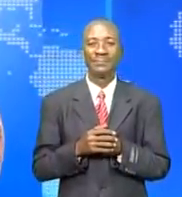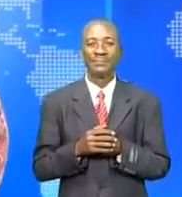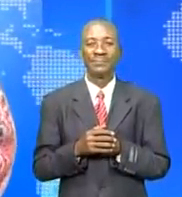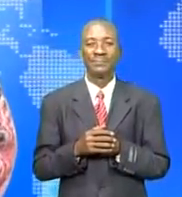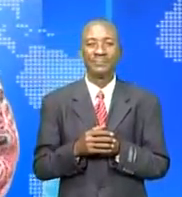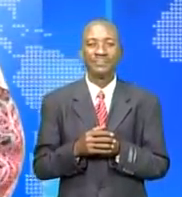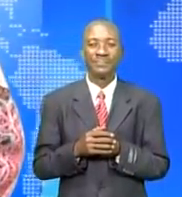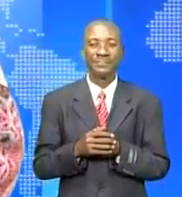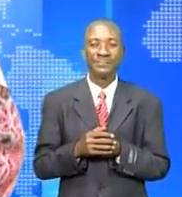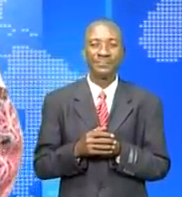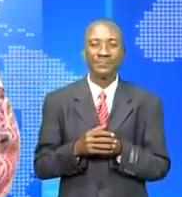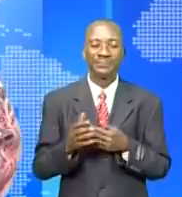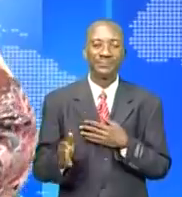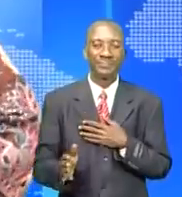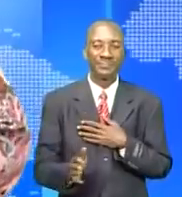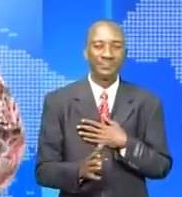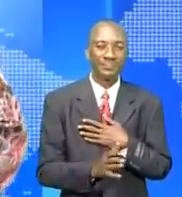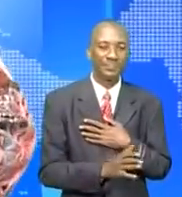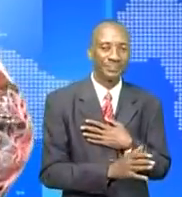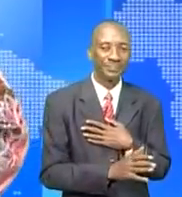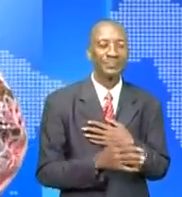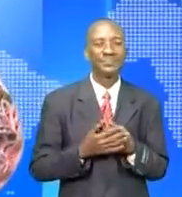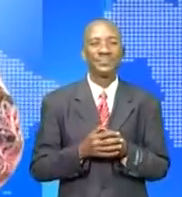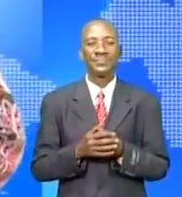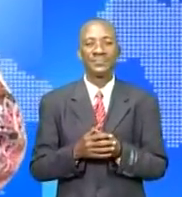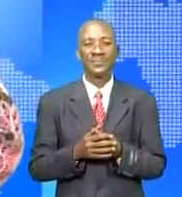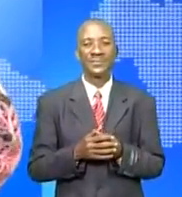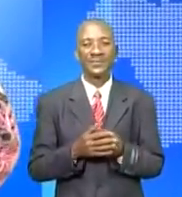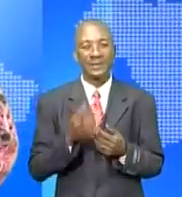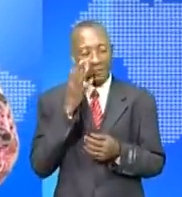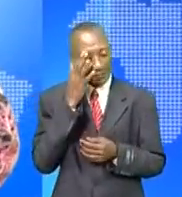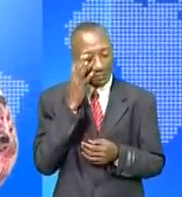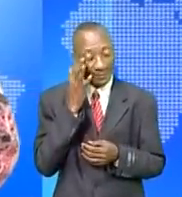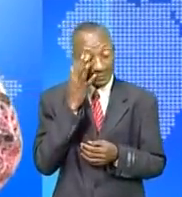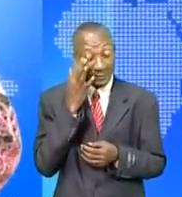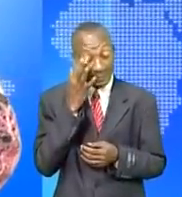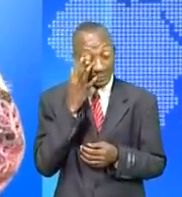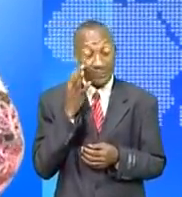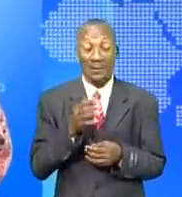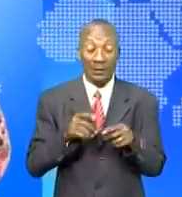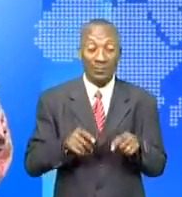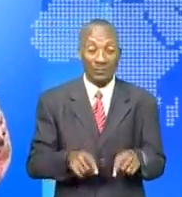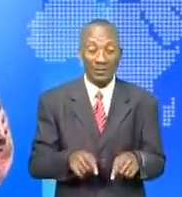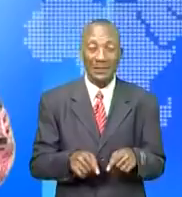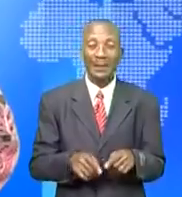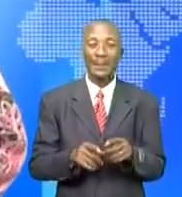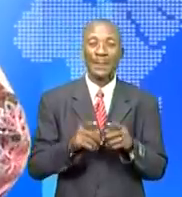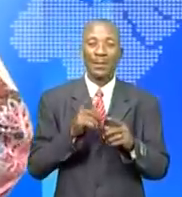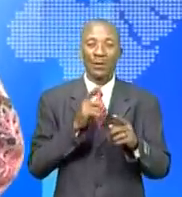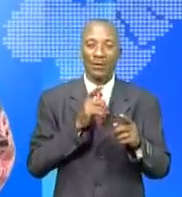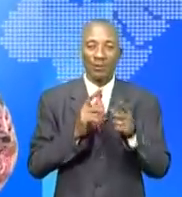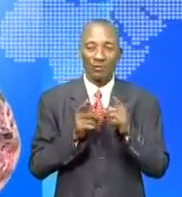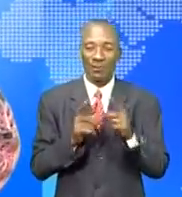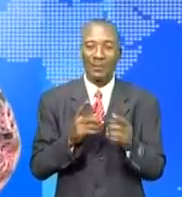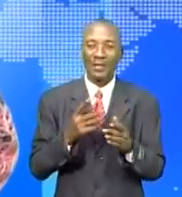Les musulmans ont clôturé leur mois de Ramadan aujourd'hui, mais les désordres ayant caractérisé la clôture de ce mois de